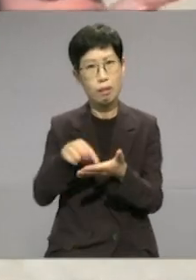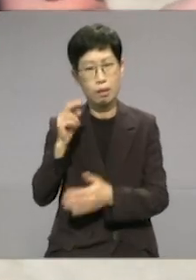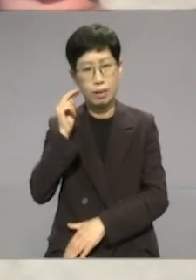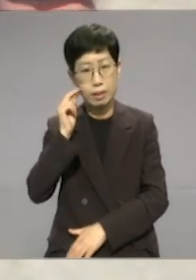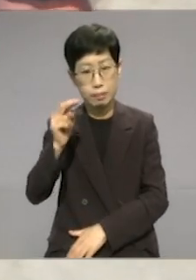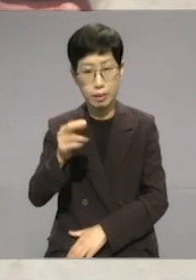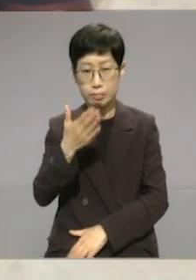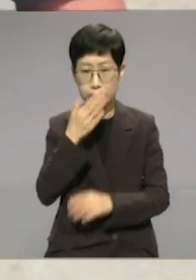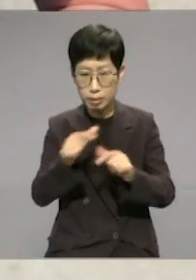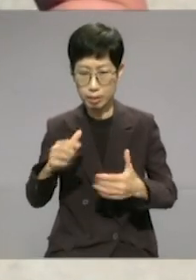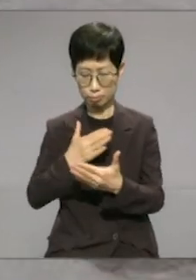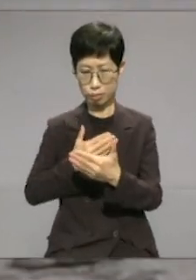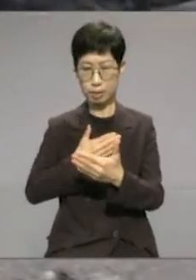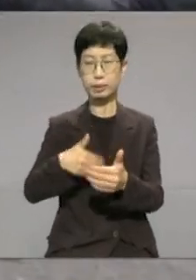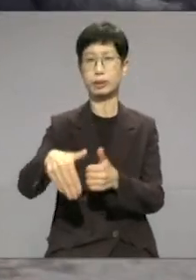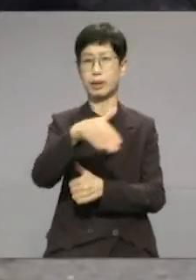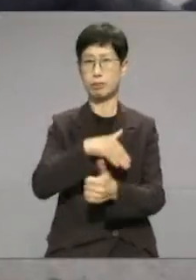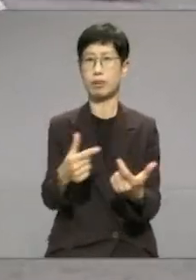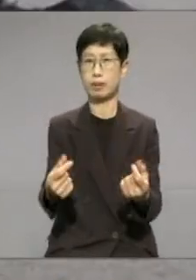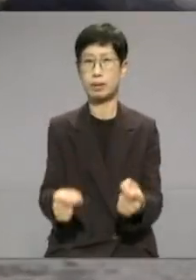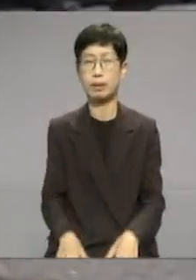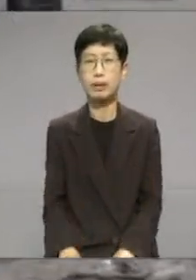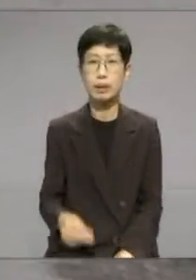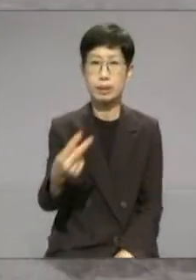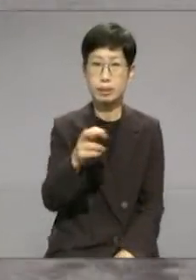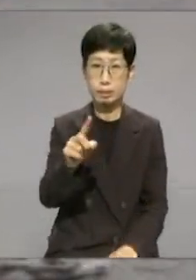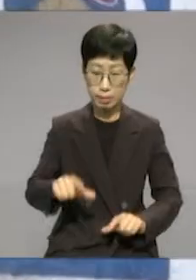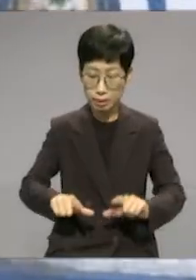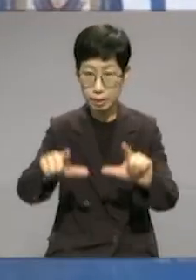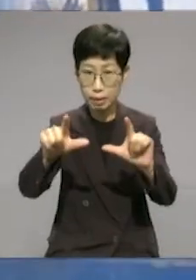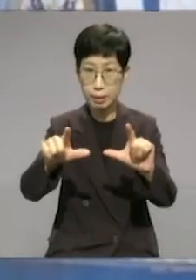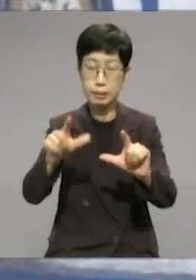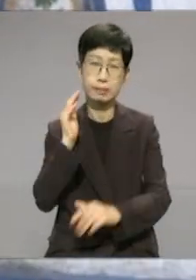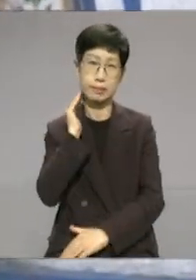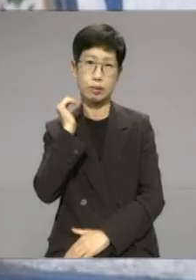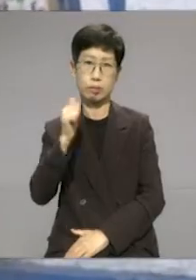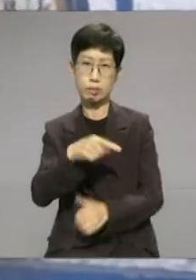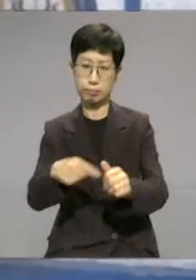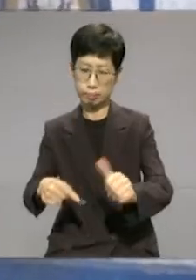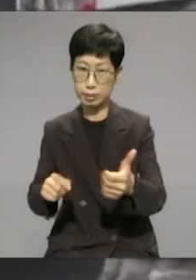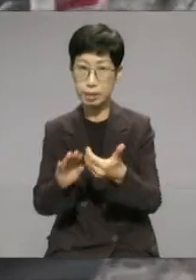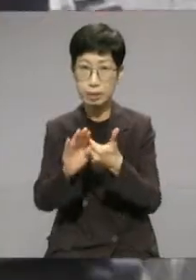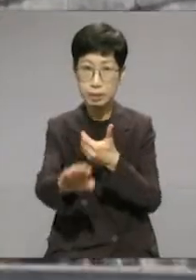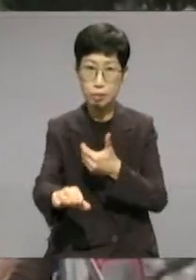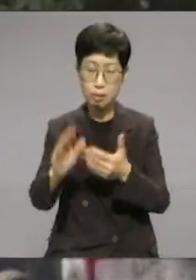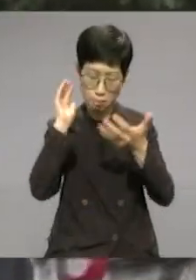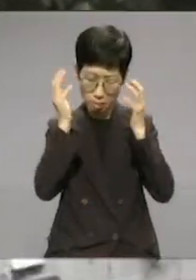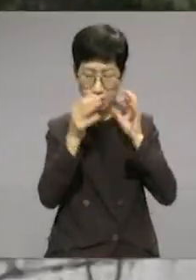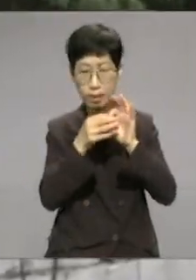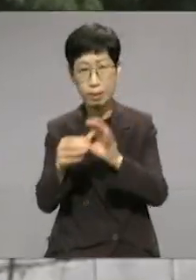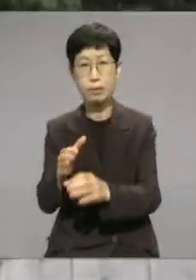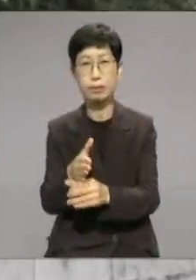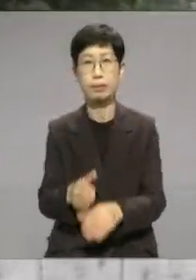a catastrophic level. 아이티는 2021년 조브넬 모이즈 대통령 피살 이후 혼란이 계속되고